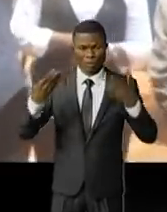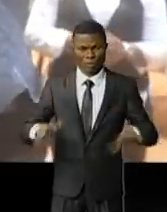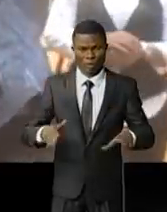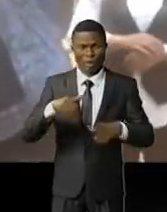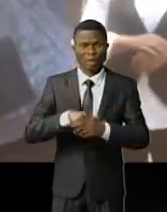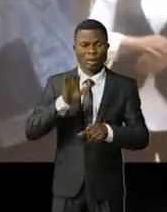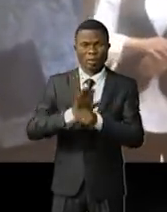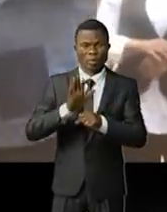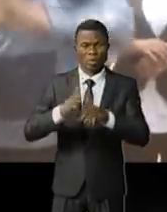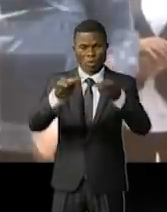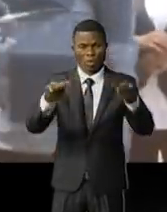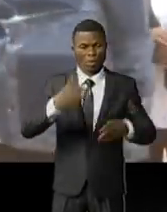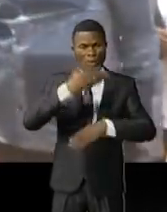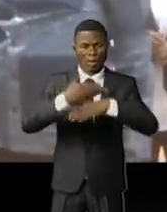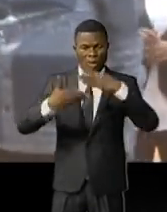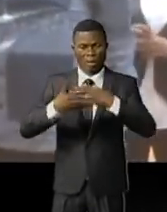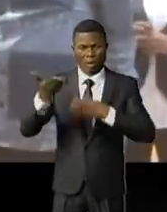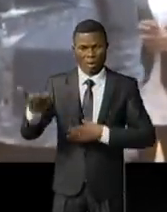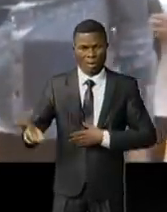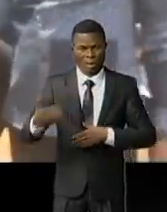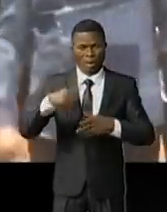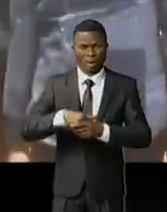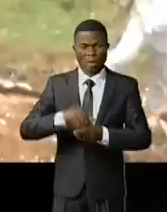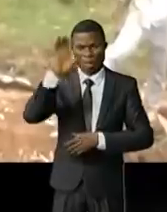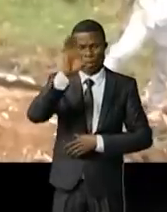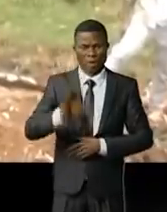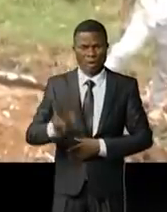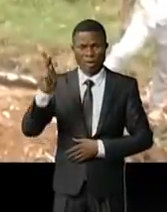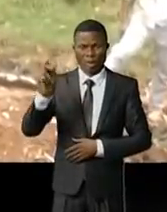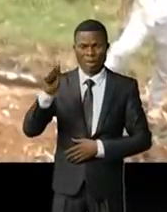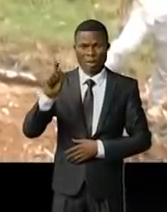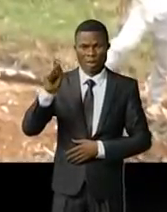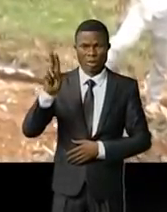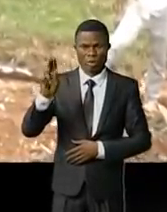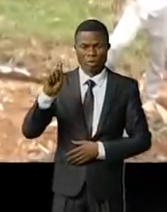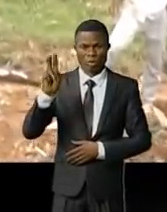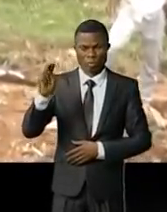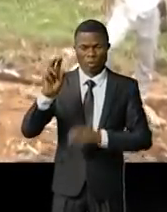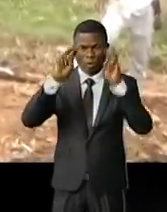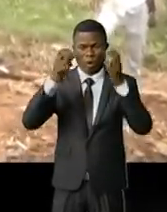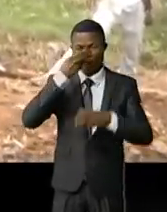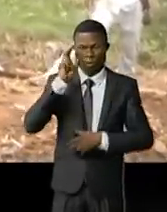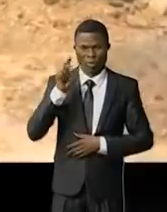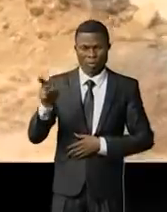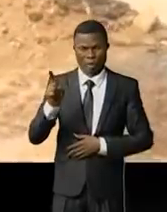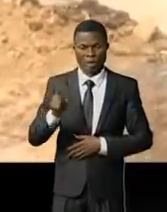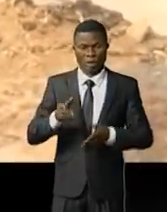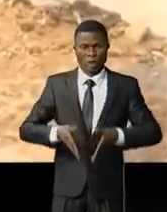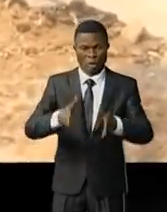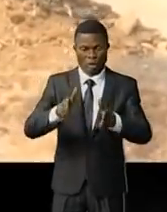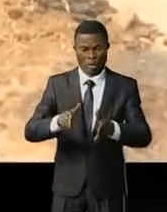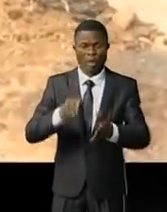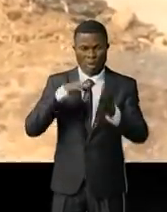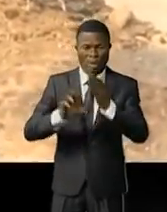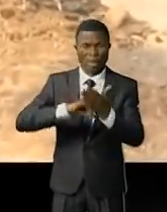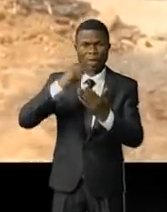les différents chantiers en cours d'exécution dans les communes de Kadutu et Ibanda de la ville de Bukavu. Cette itinérance rentre